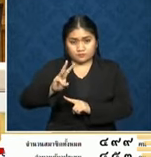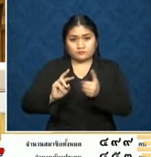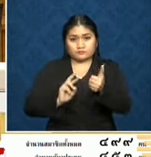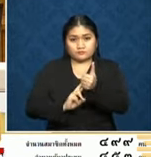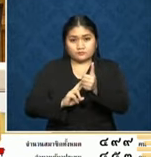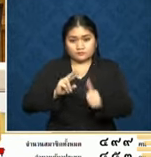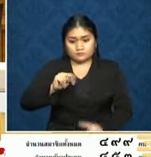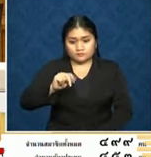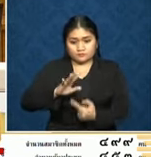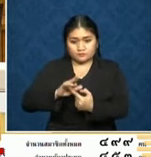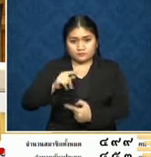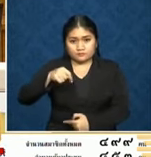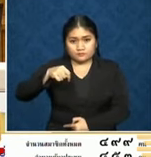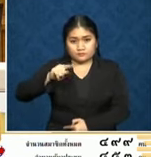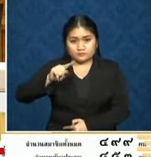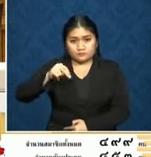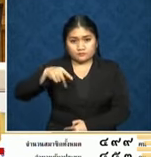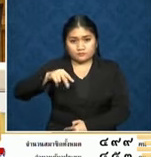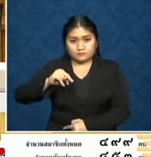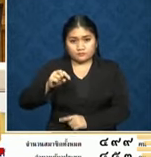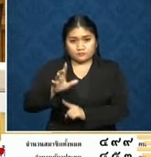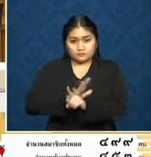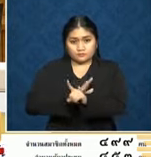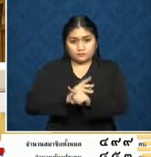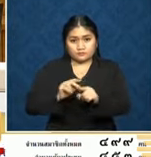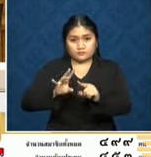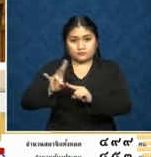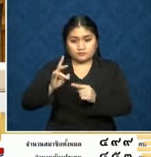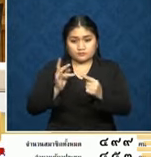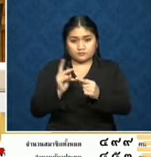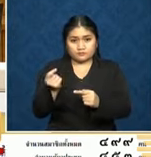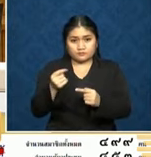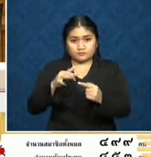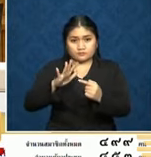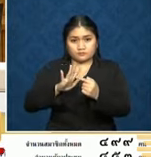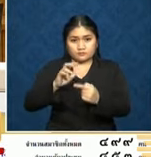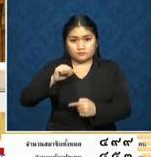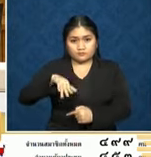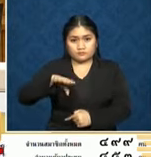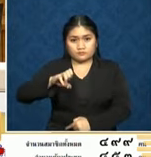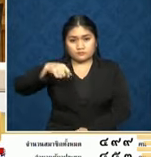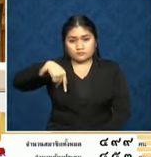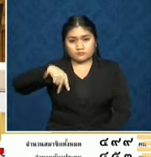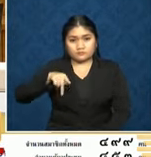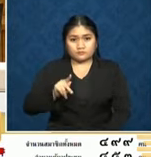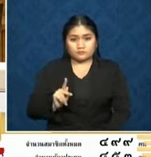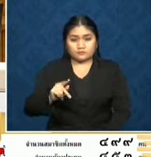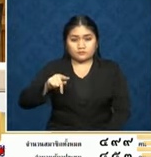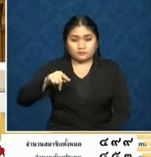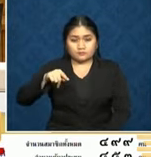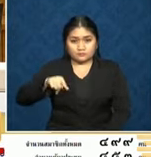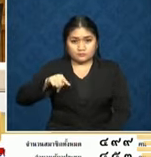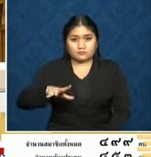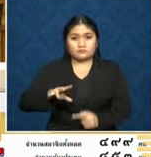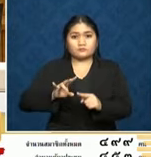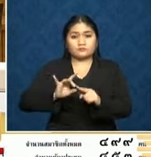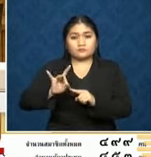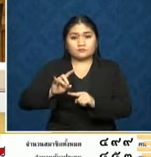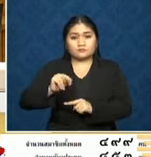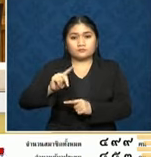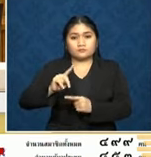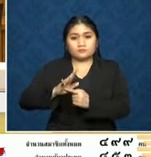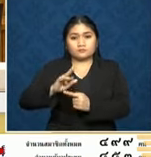ฐพงษ์ชินทเนศ 7. นายเท่าพิภพลิ้มจิตกร 8. นายณัฐพงษ์เรืองปัญญา